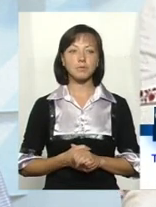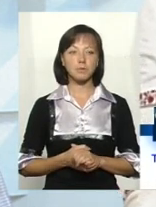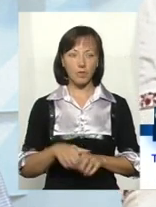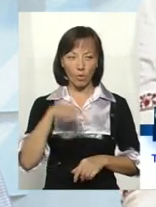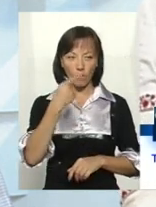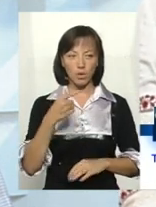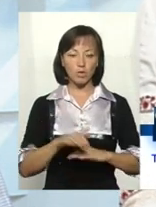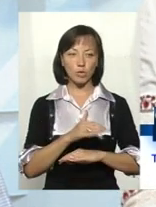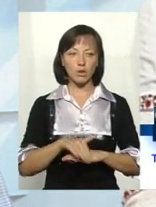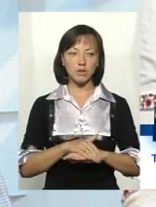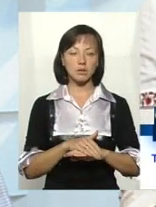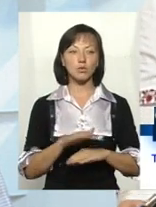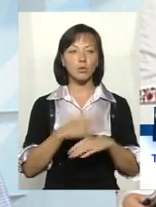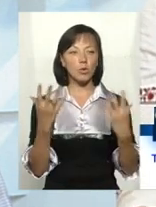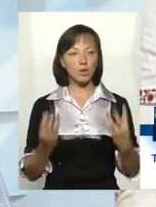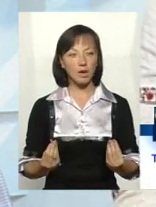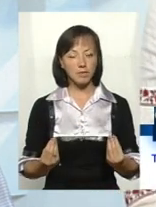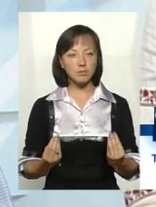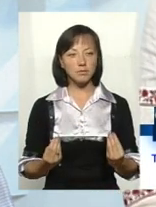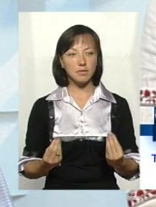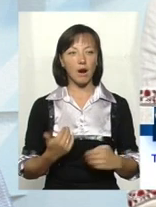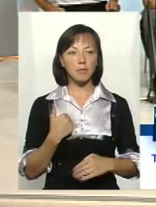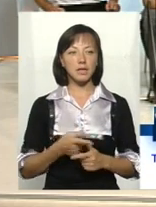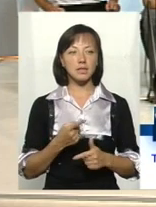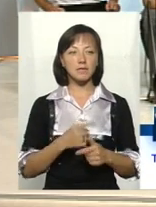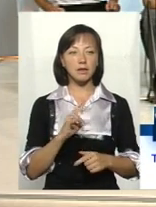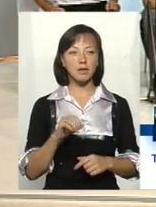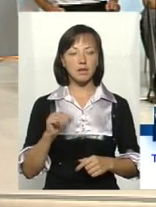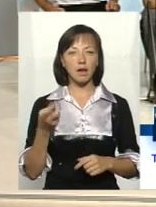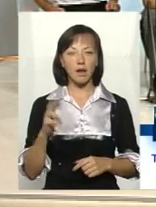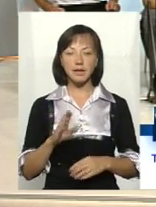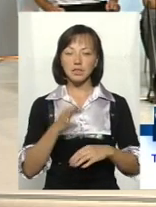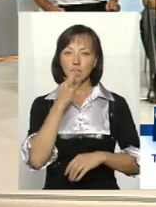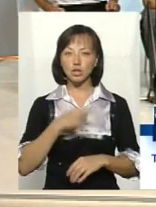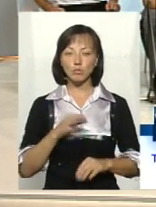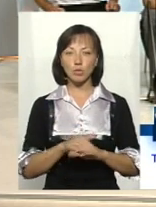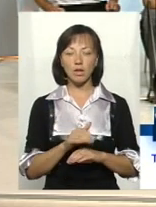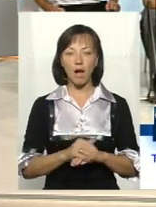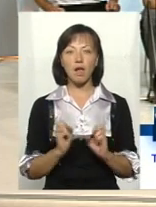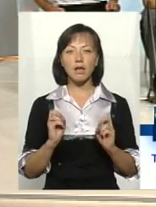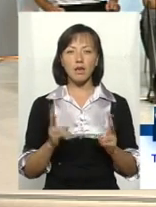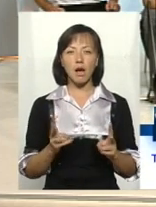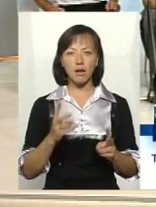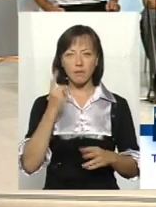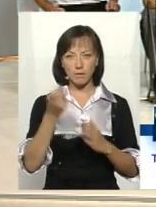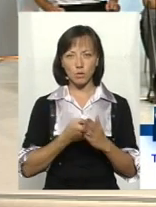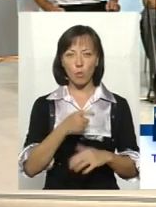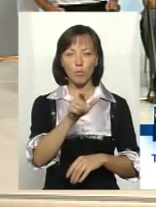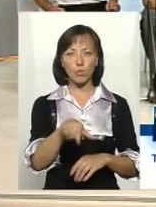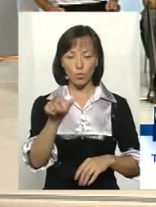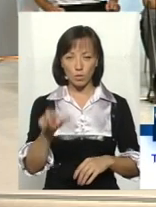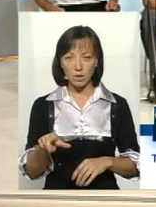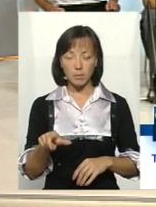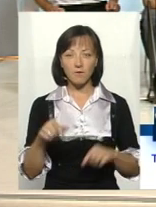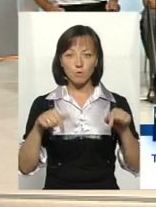Алло. Говоріть, будь ласка. Доброго дня. Доброго здоров'я. Мене звати Наталія. Скажіть, будь ласка, а наскільки відомо громадськості,